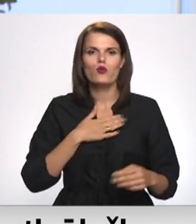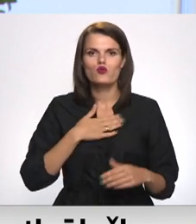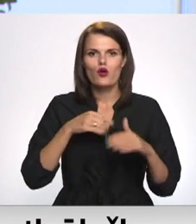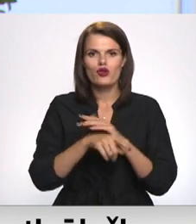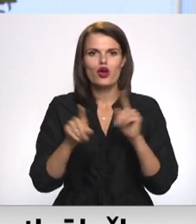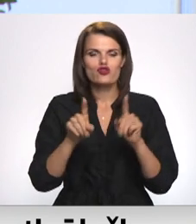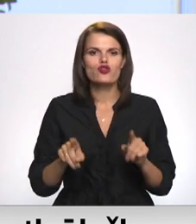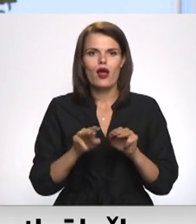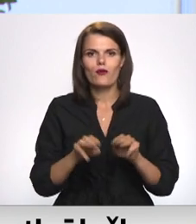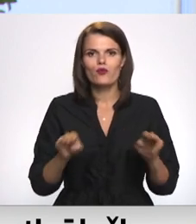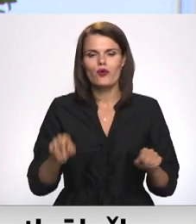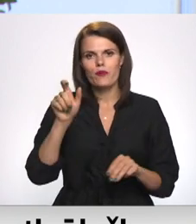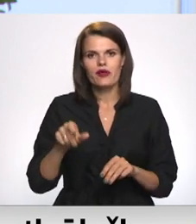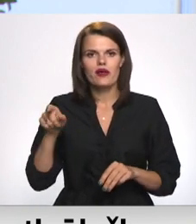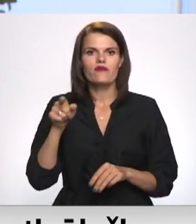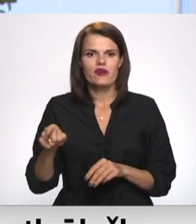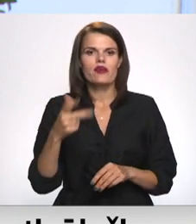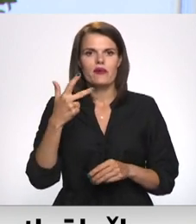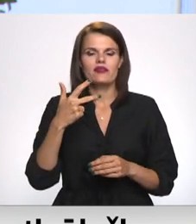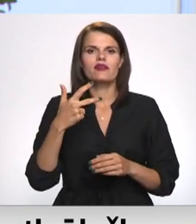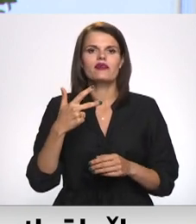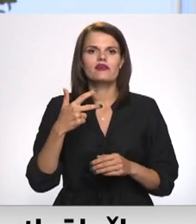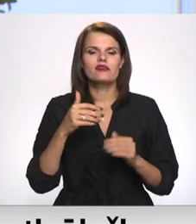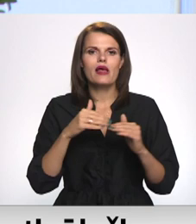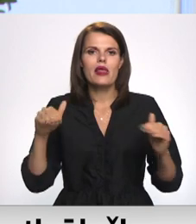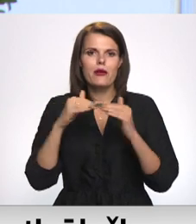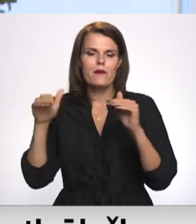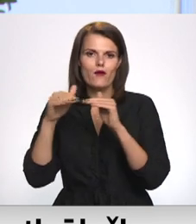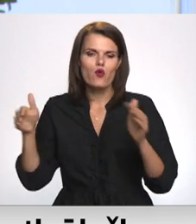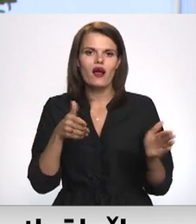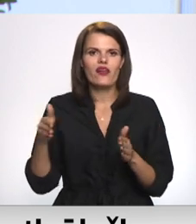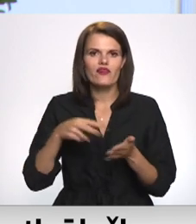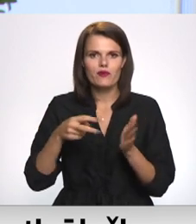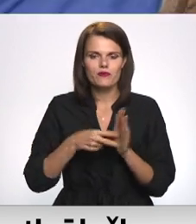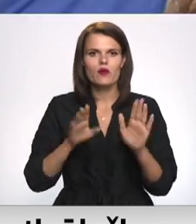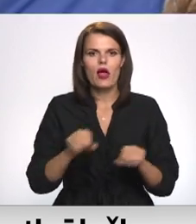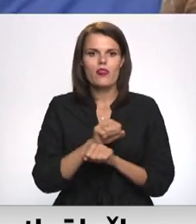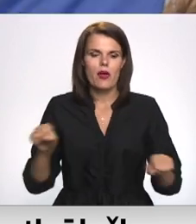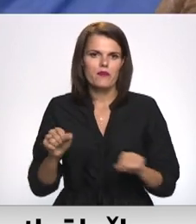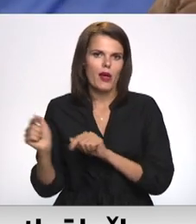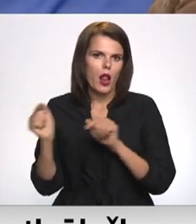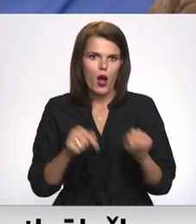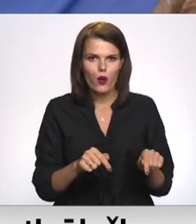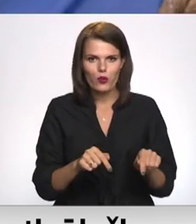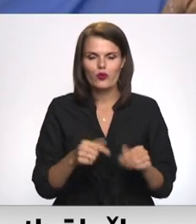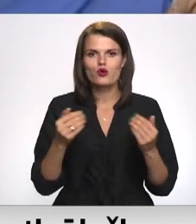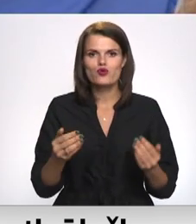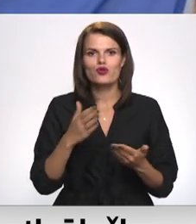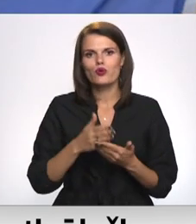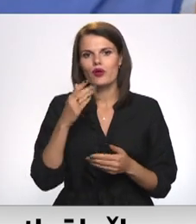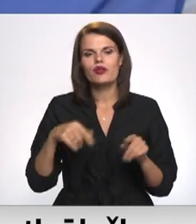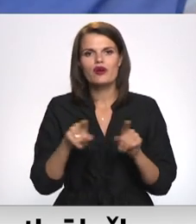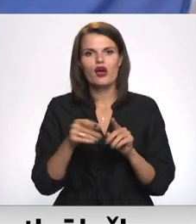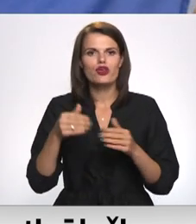ministru. Viņiem ir 3 pakāpju gatavības plāns tieši robežsardzei, lai šādas lietas nepieļautu. Šodien norisinājās